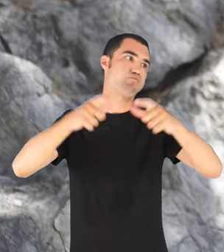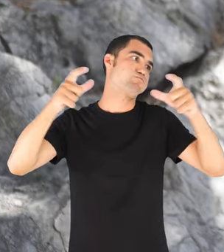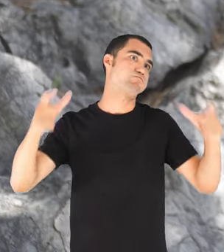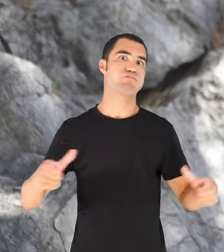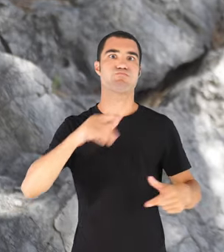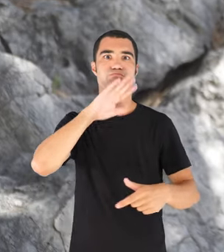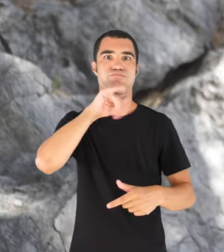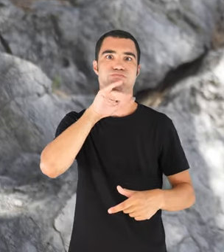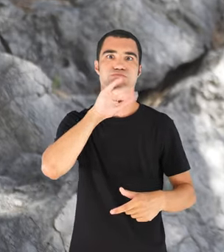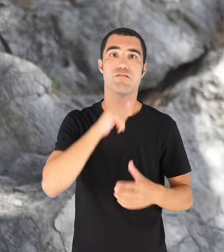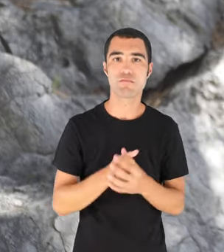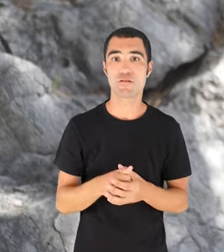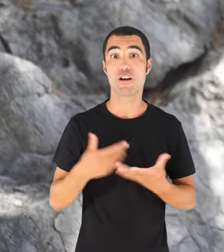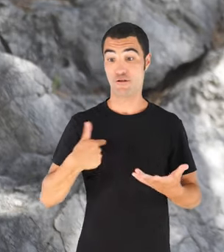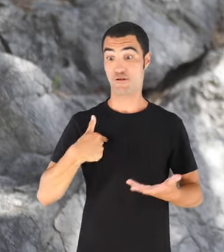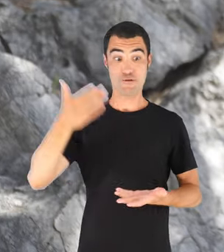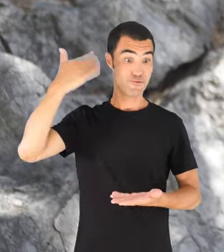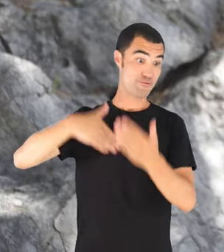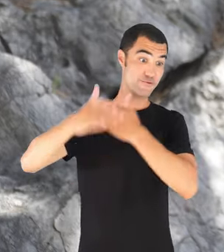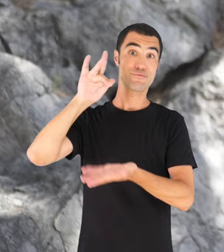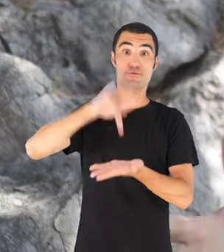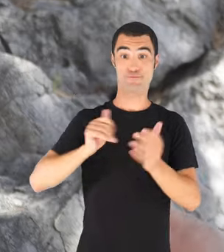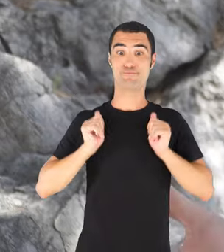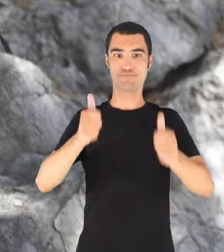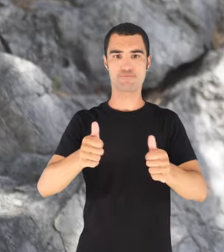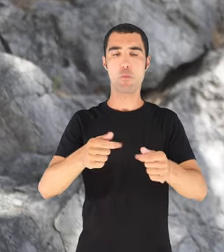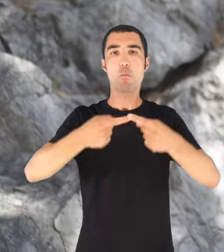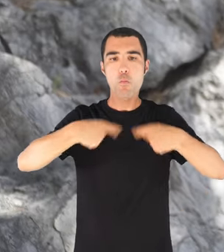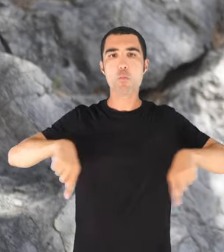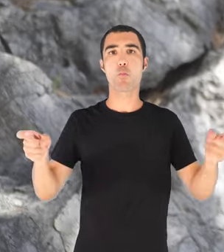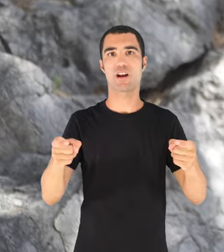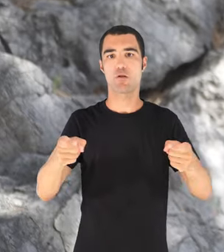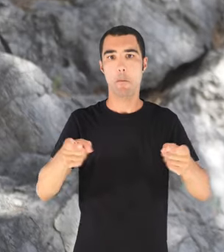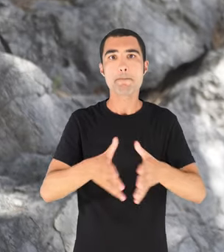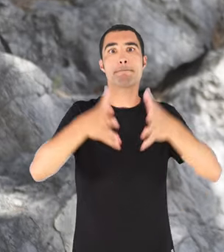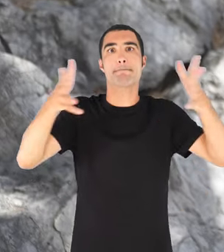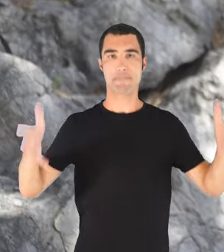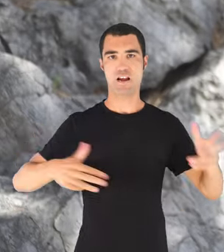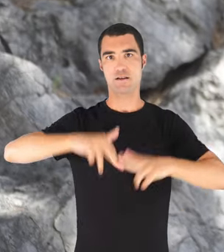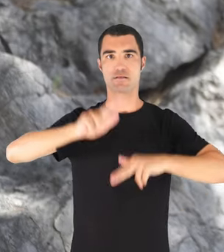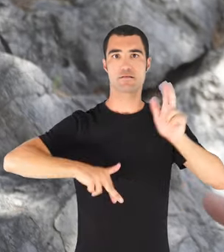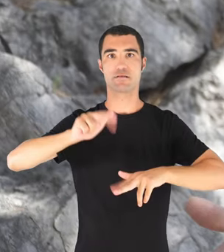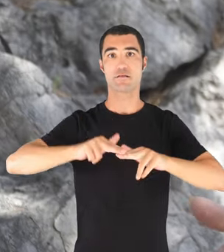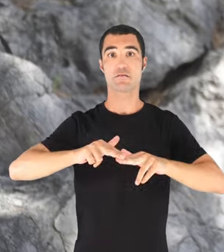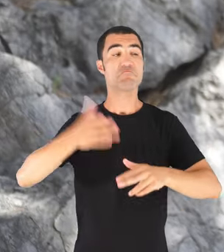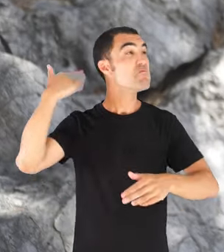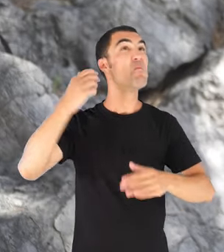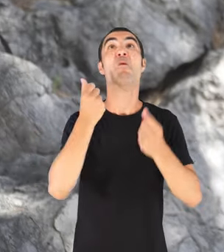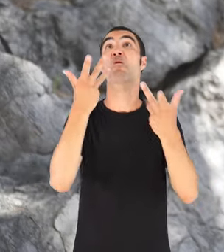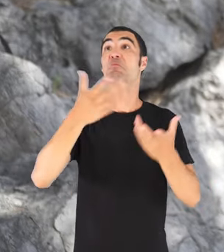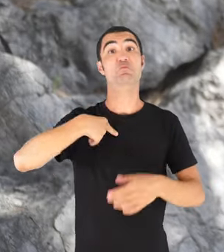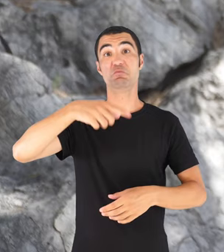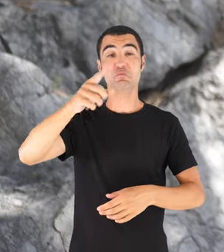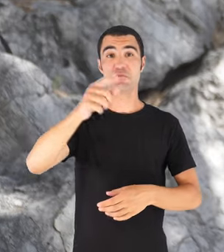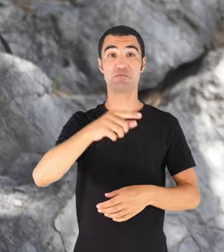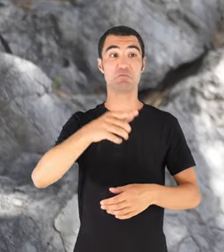una borrada. O sigui, quan jo vaig començar a pescar, se va ampliar el port, i no sé el número que hi havia abans,